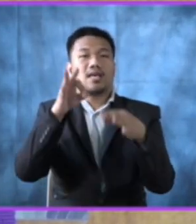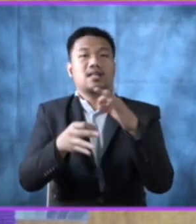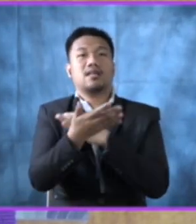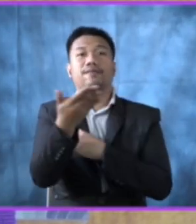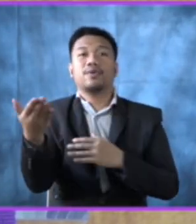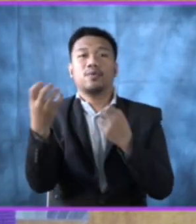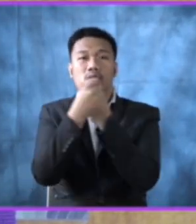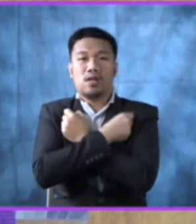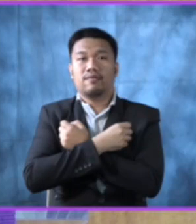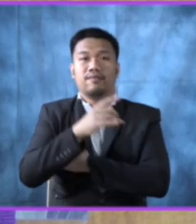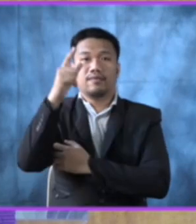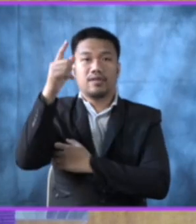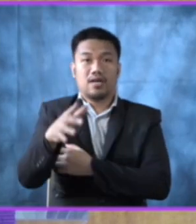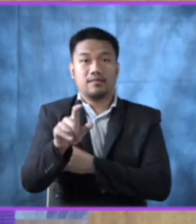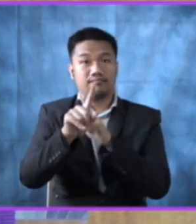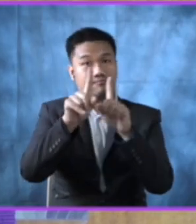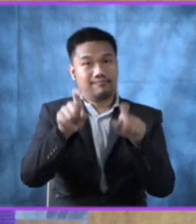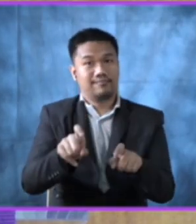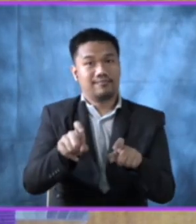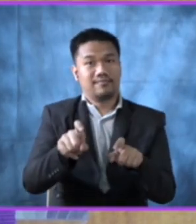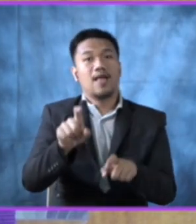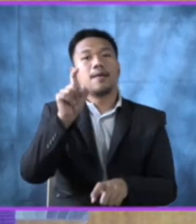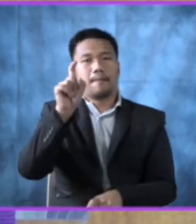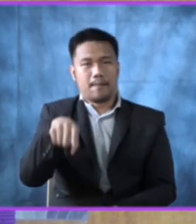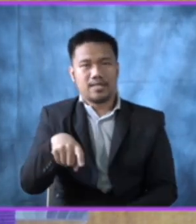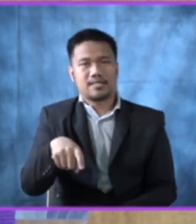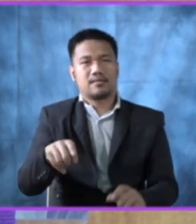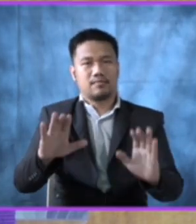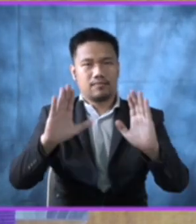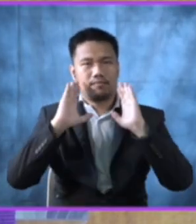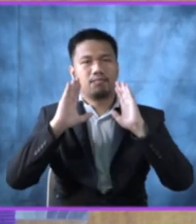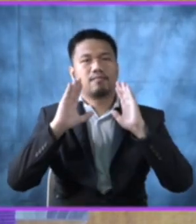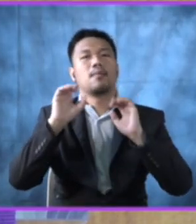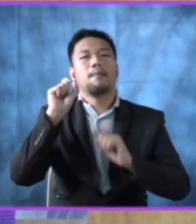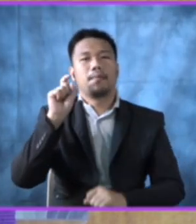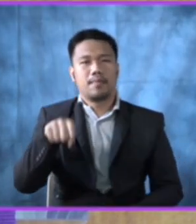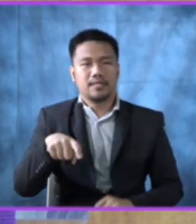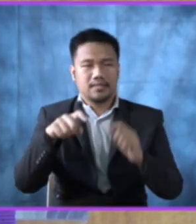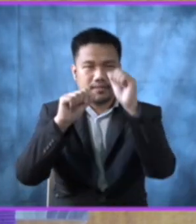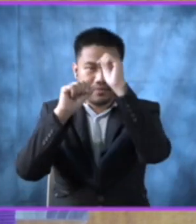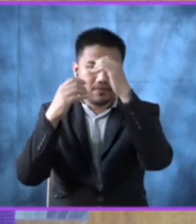mo ang Diyos, makikinig, susunod tayo.